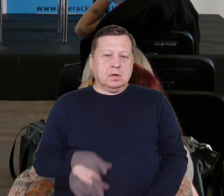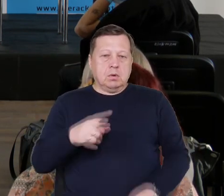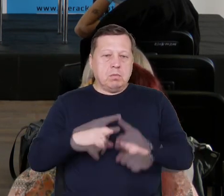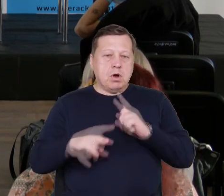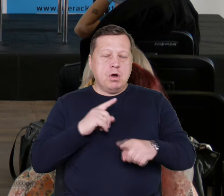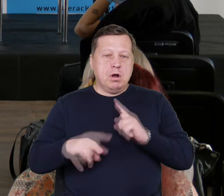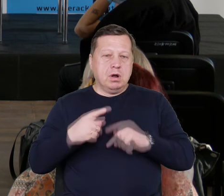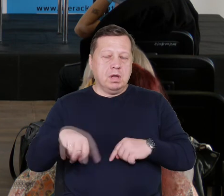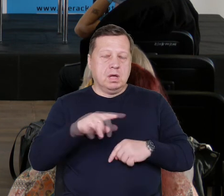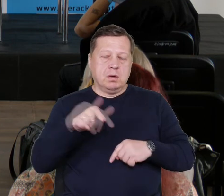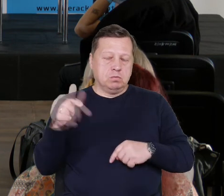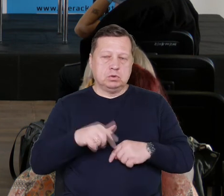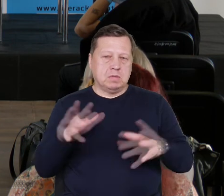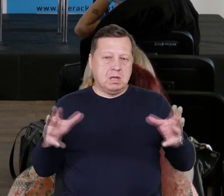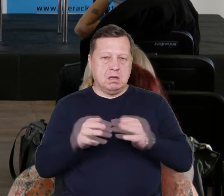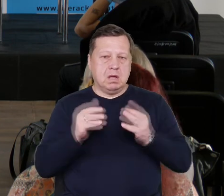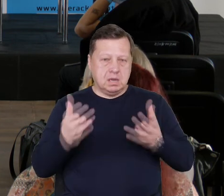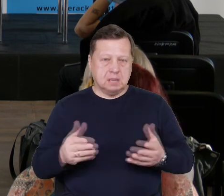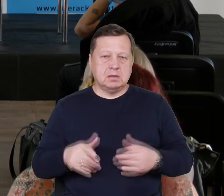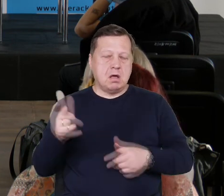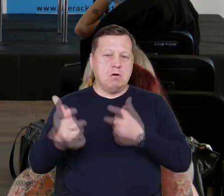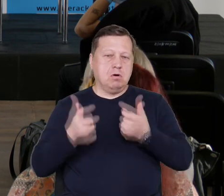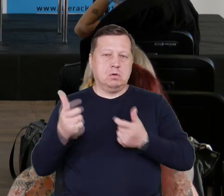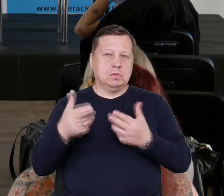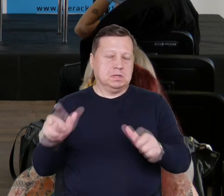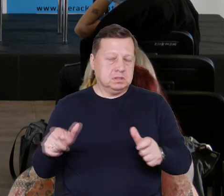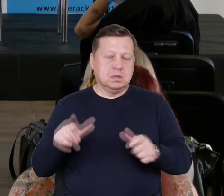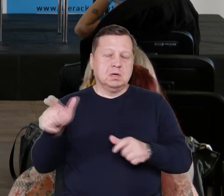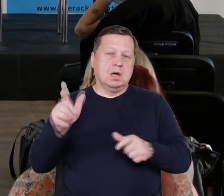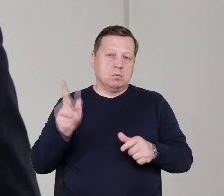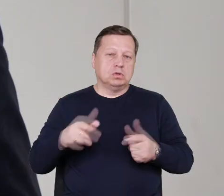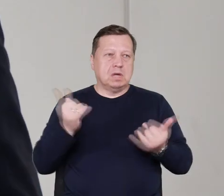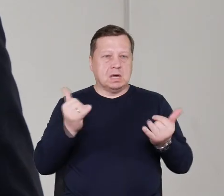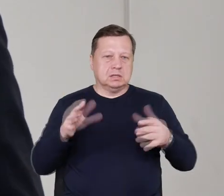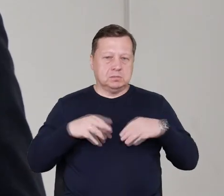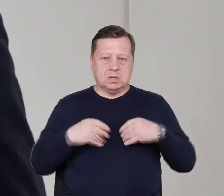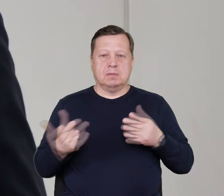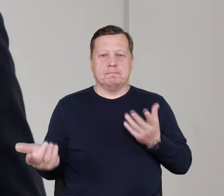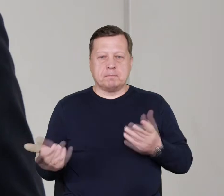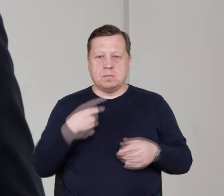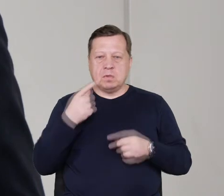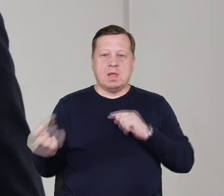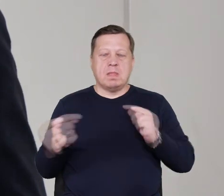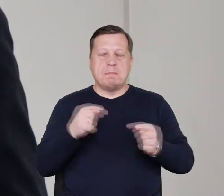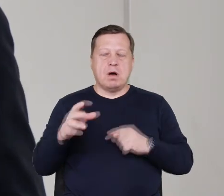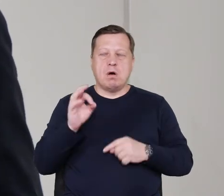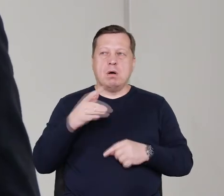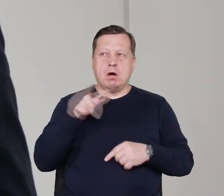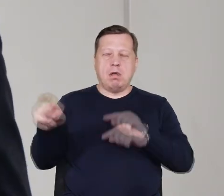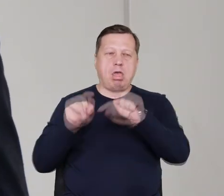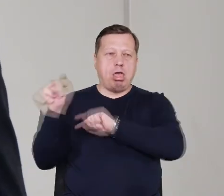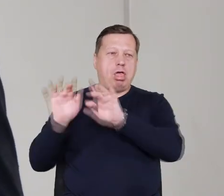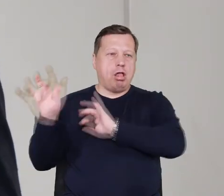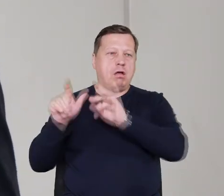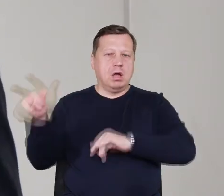politykę obojętnie jakie jesteśmy opcji nie zrobił żebyśmy ich przyjmowali do debata w stylu że oni mają robaki prawda się tak